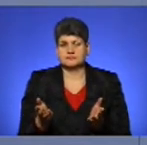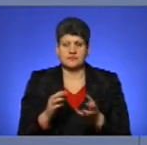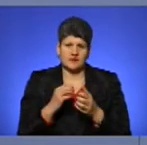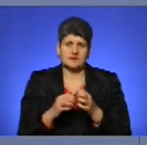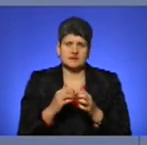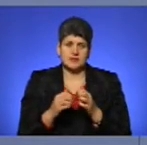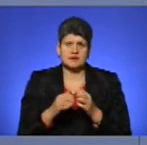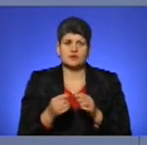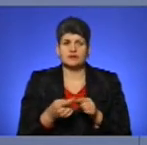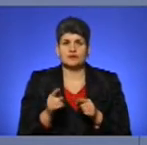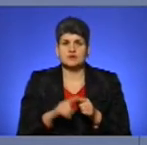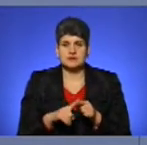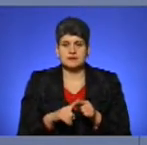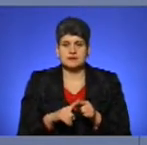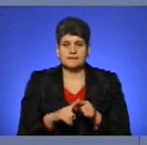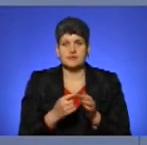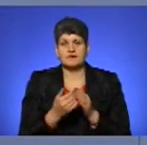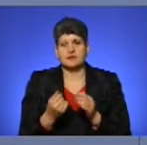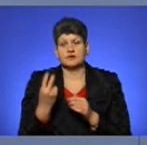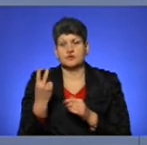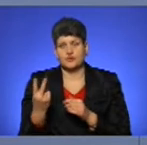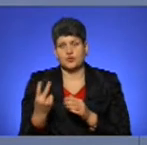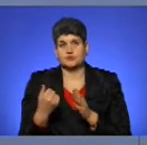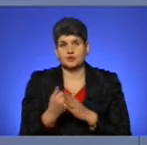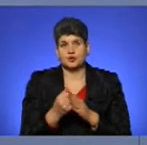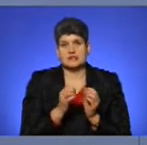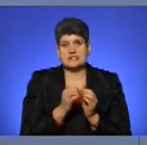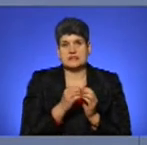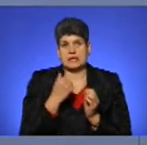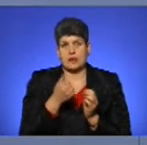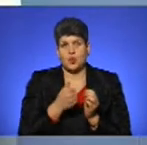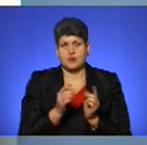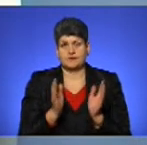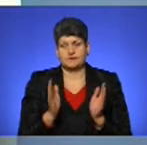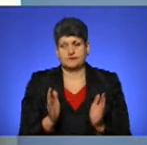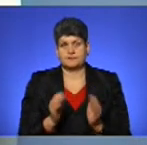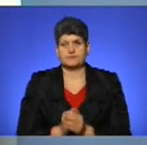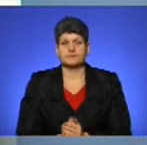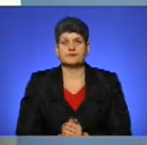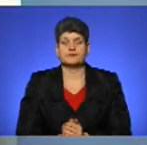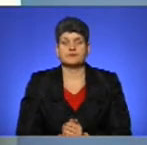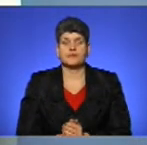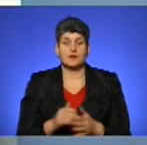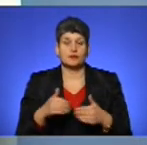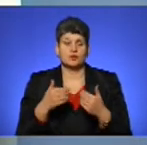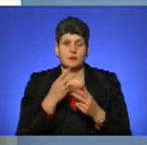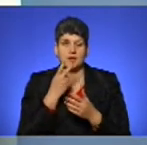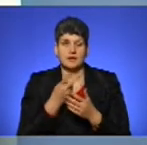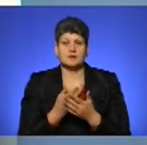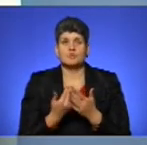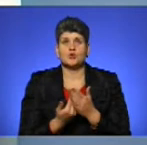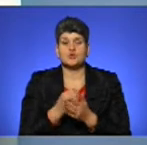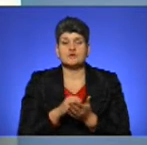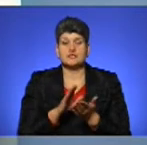середньому це від 2 до навіть 10 років. Зараз пропоную переглянути інформацію про нові